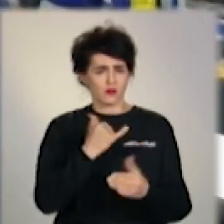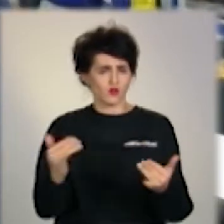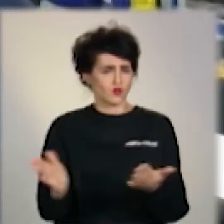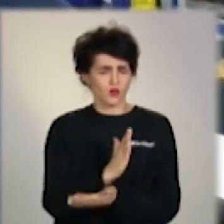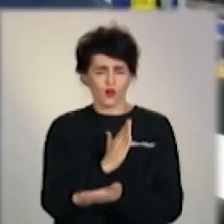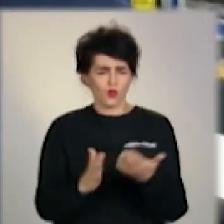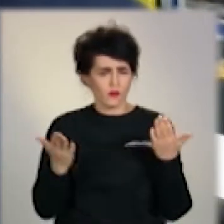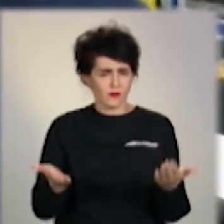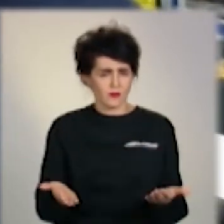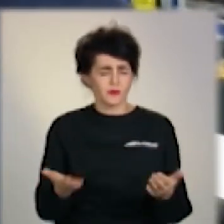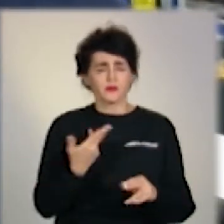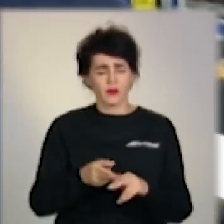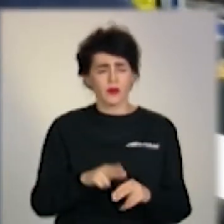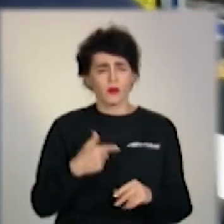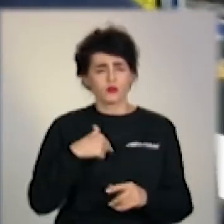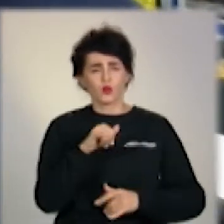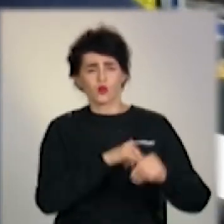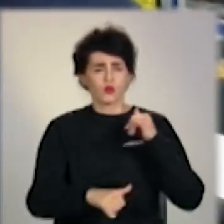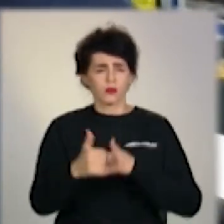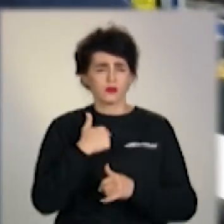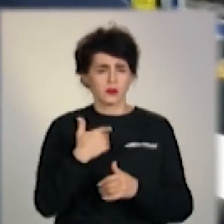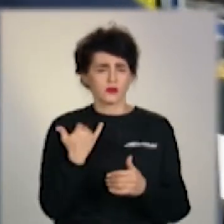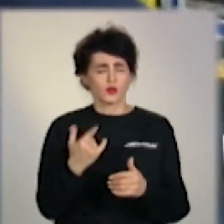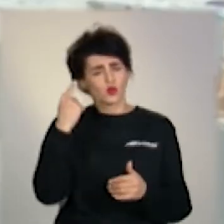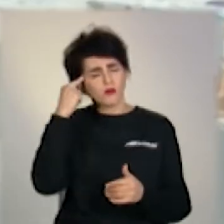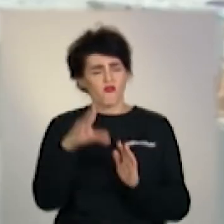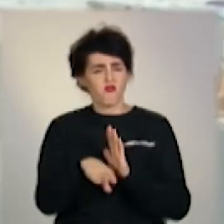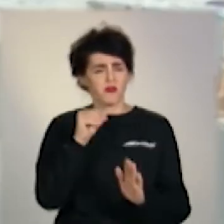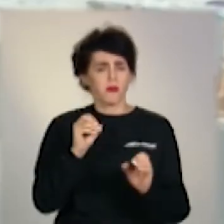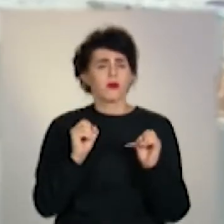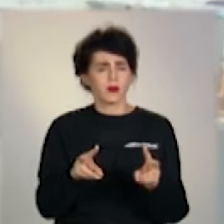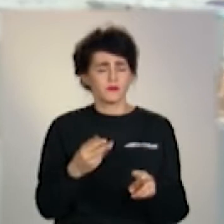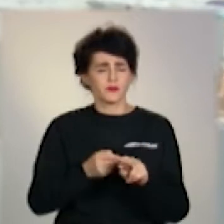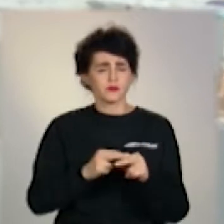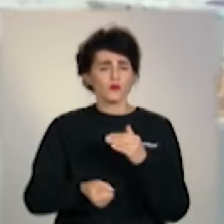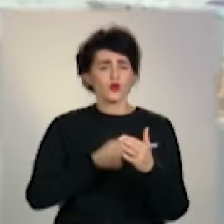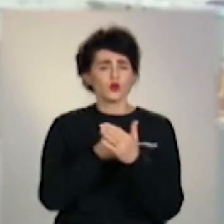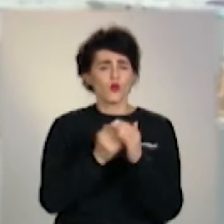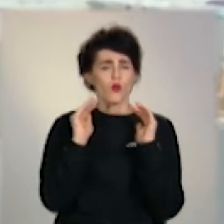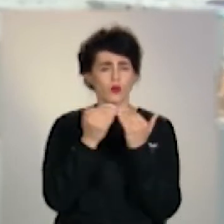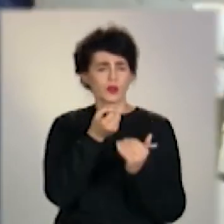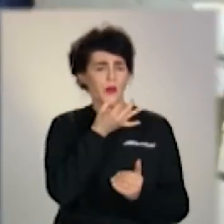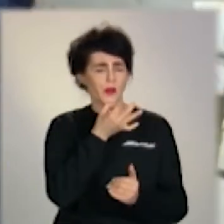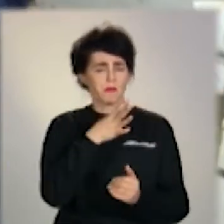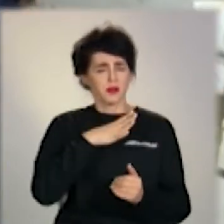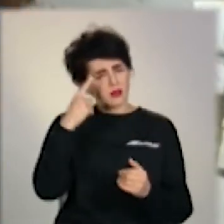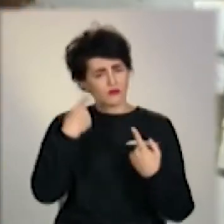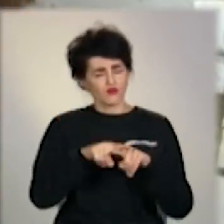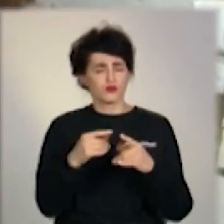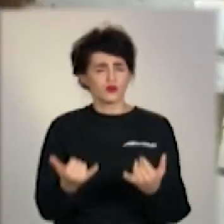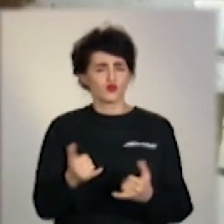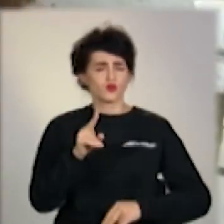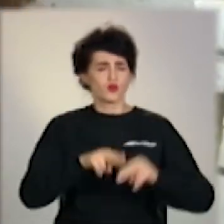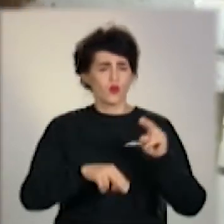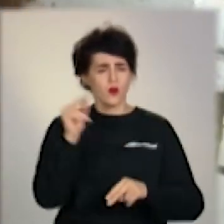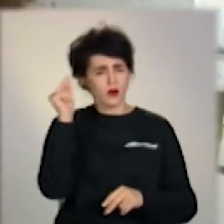совсем. И пришлось встать перед дилеммой. До локдауну інженер. Нині опановує фах будівельника. Це